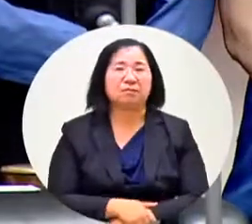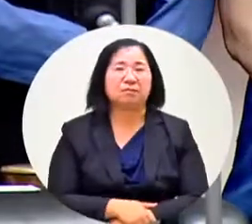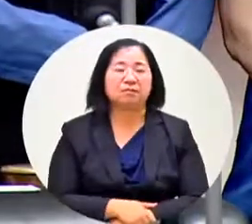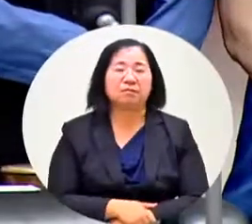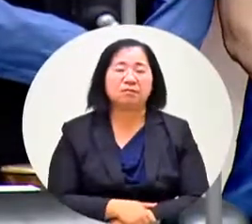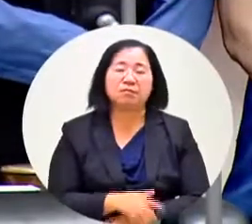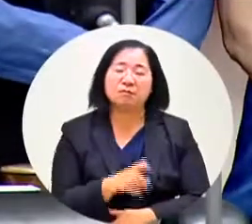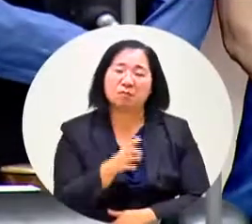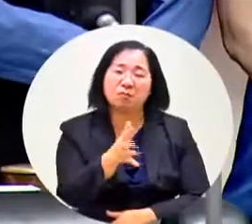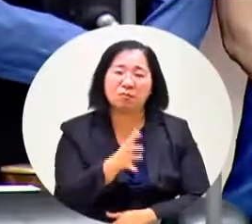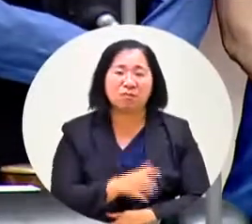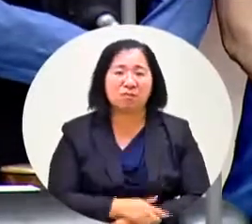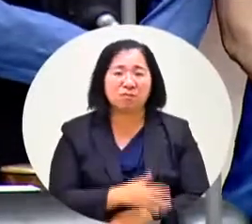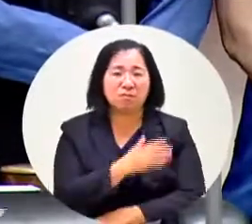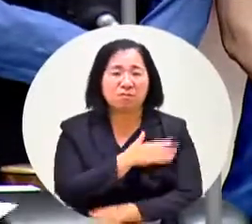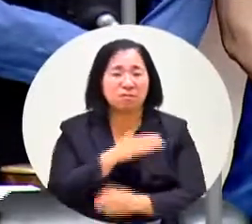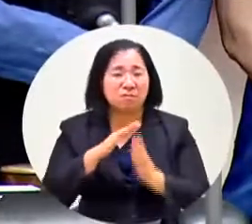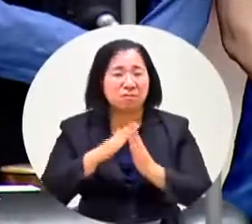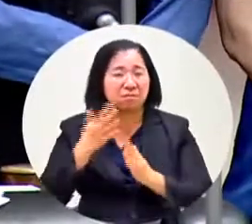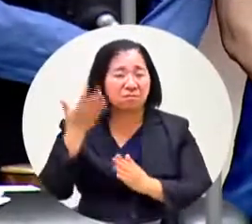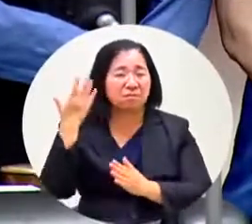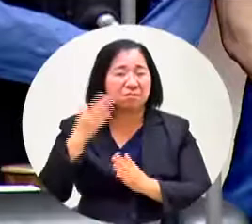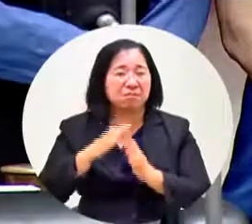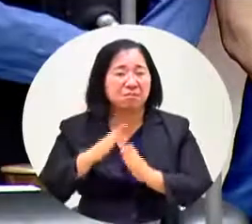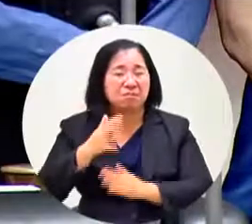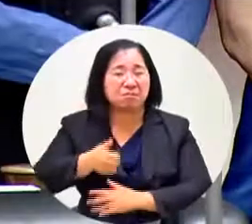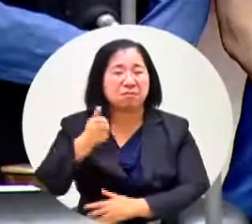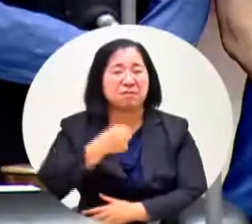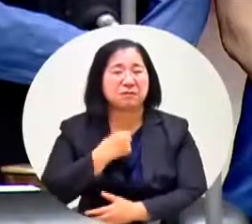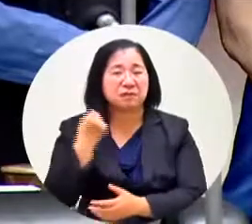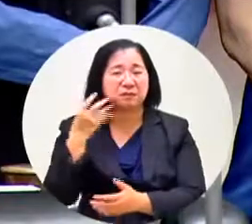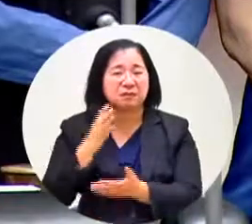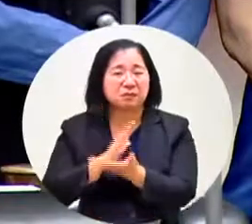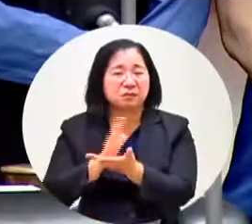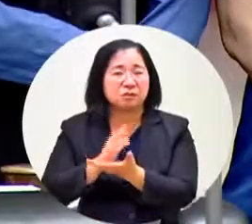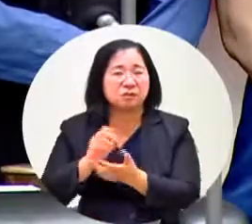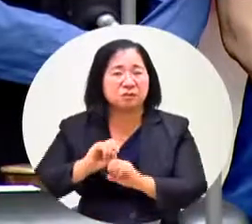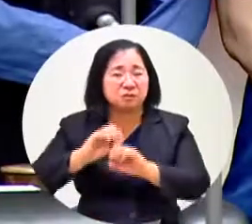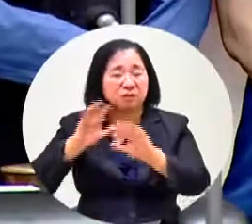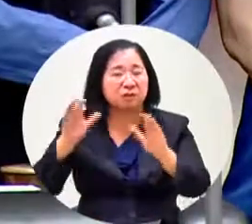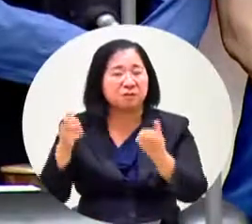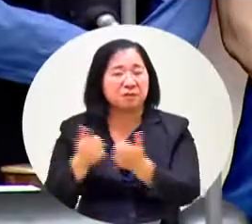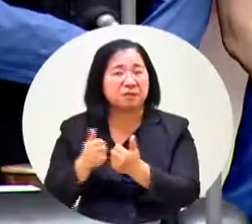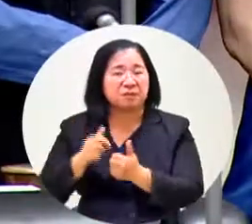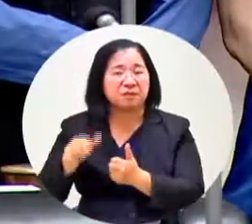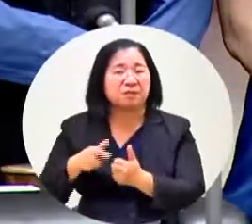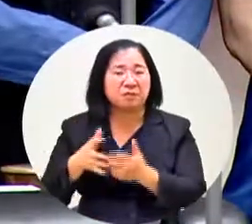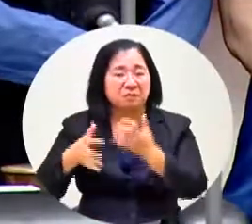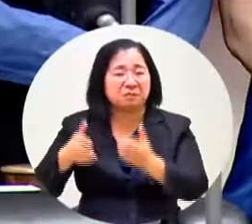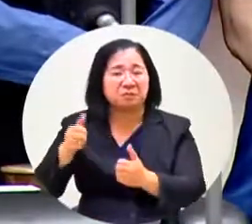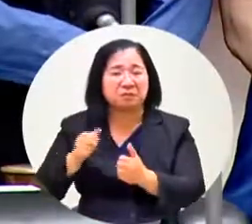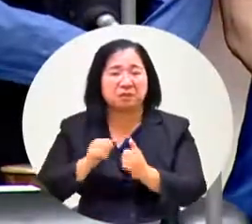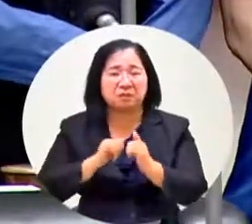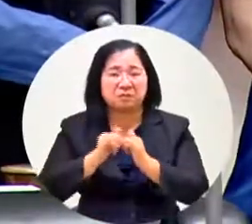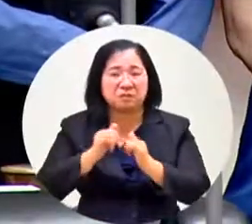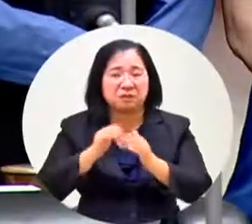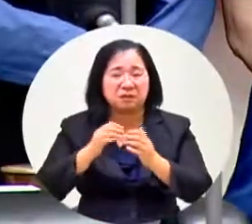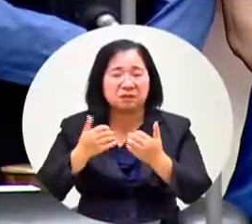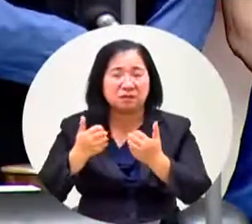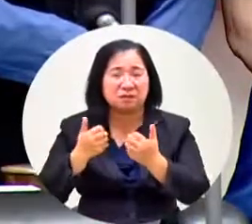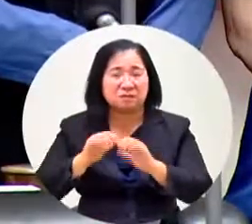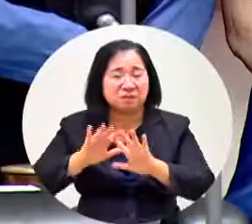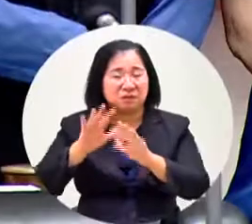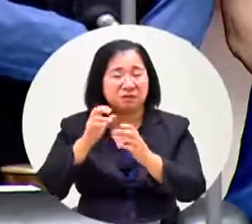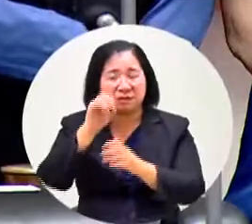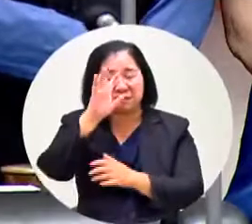扣帽子。现在的韩市府团队没有在做事情，这是他们想要达到的目的。不然的话，